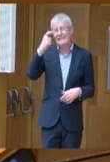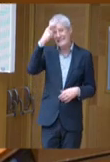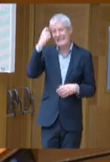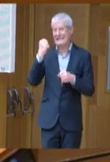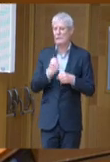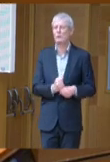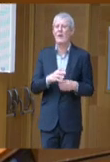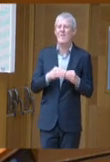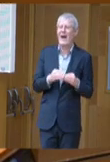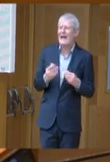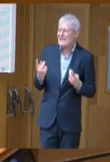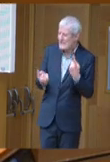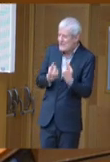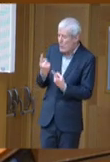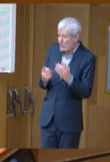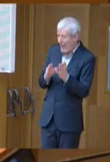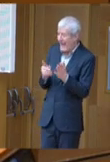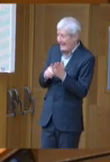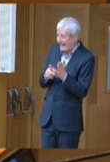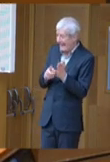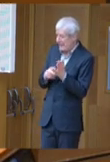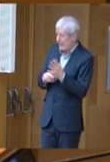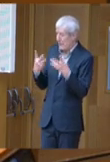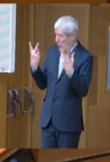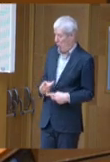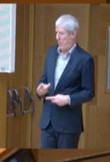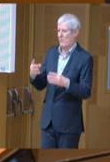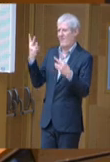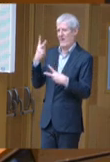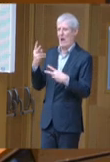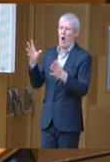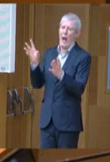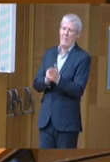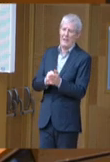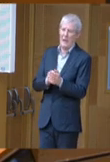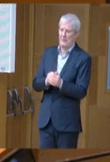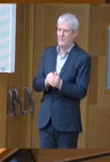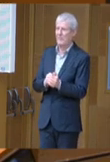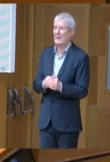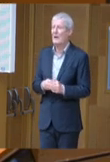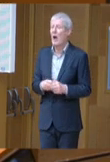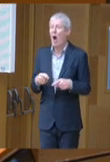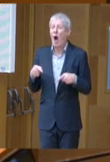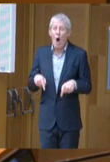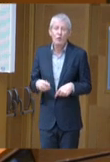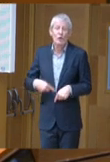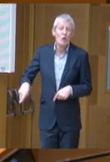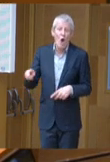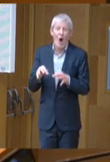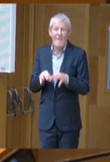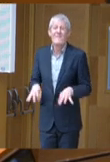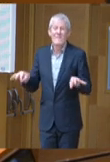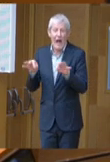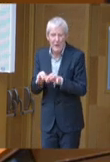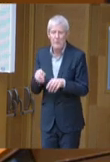le condizioni perché quei diritti siano effettivamente applicati. E oggi noi come Fund e come rete